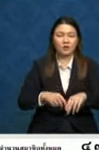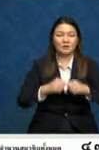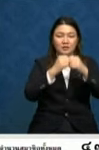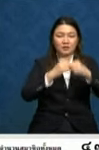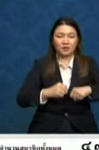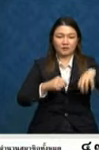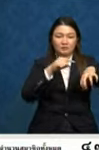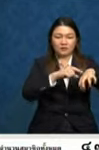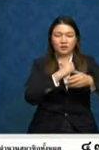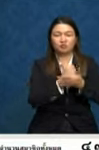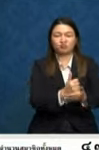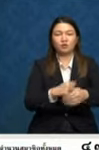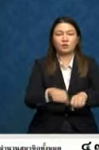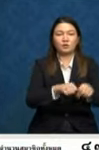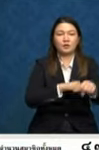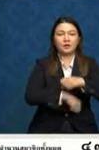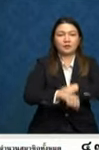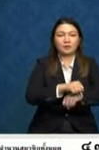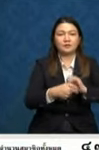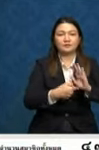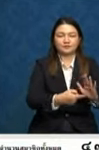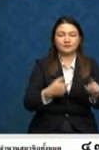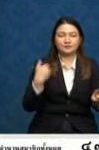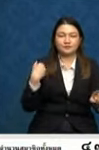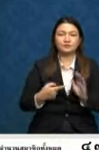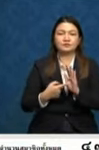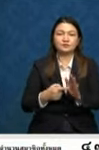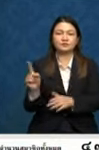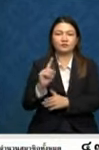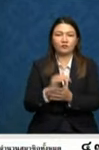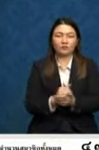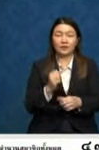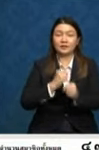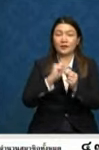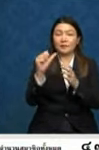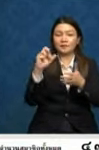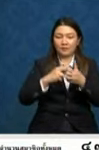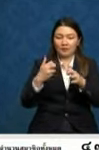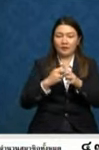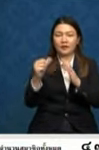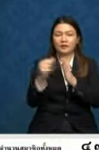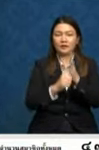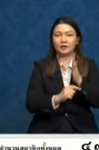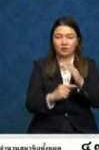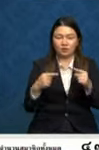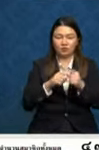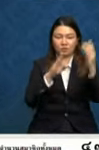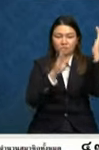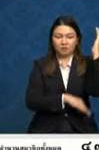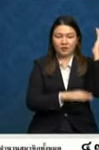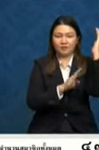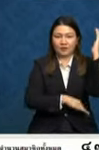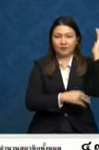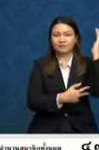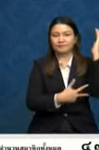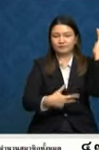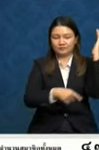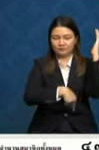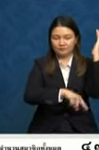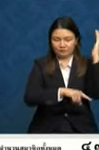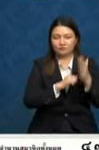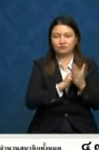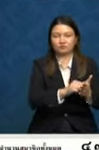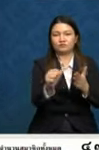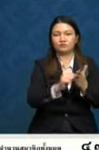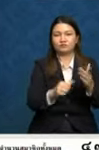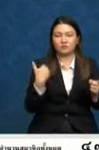นที่ด้วยตัวอย่างประเภทนี้ก็อย่างเช่นเรื่องของงานแก้ไขปัญหาจังหวัดชายแดนภาคใต้เป็นต้นครับผลงานของ